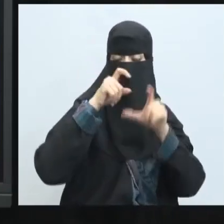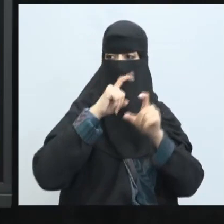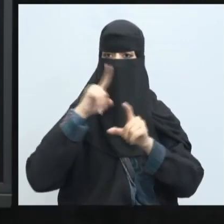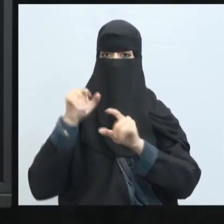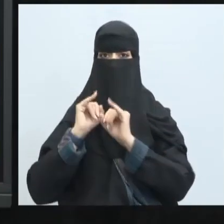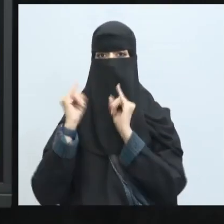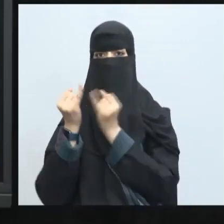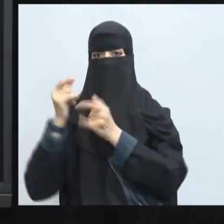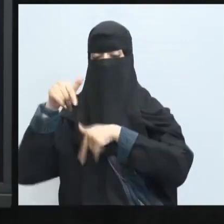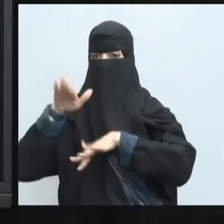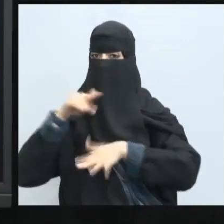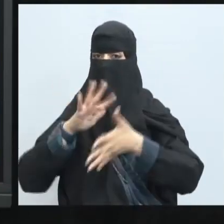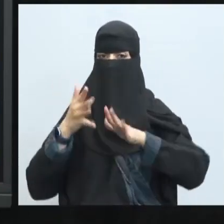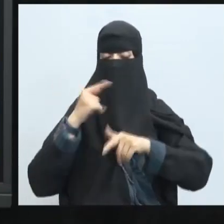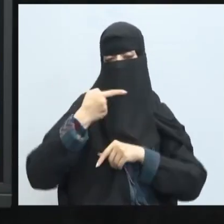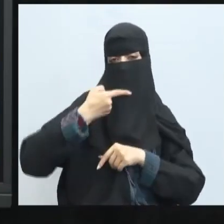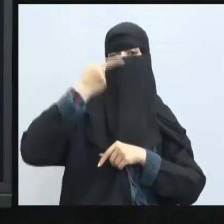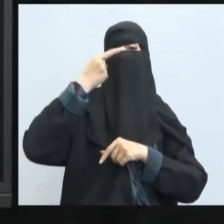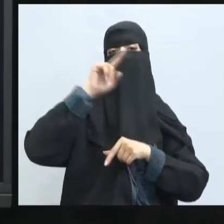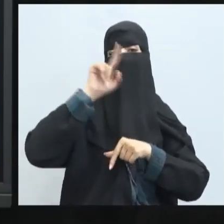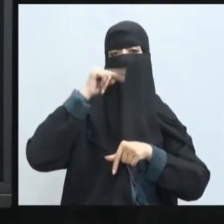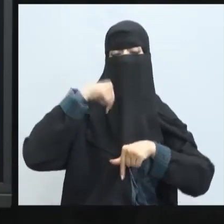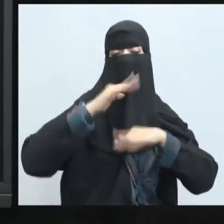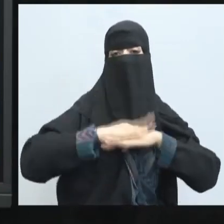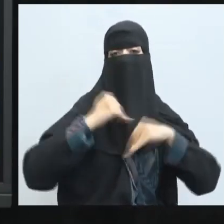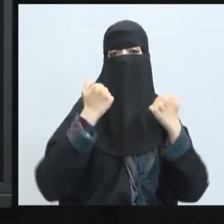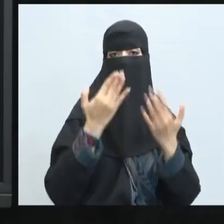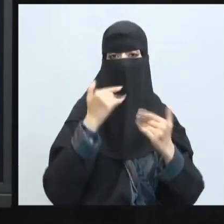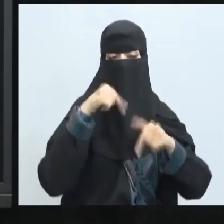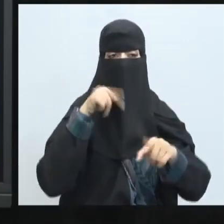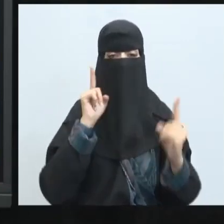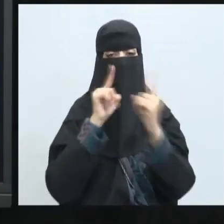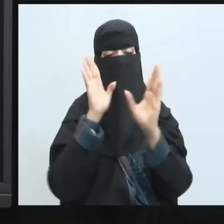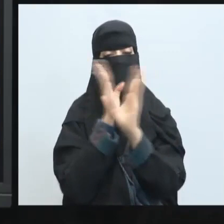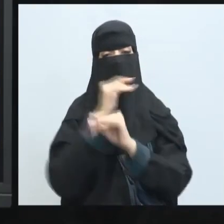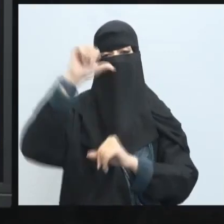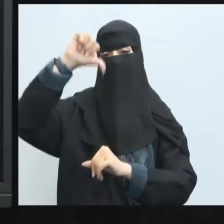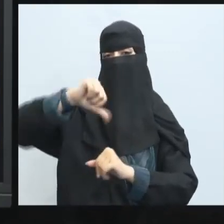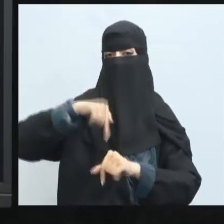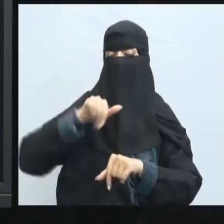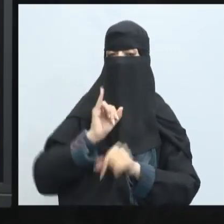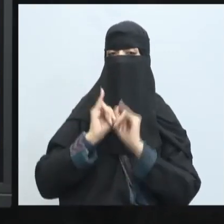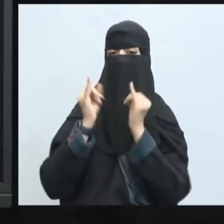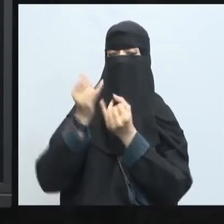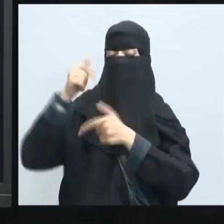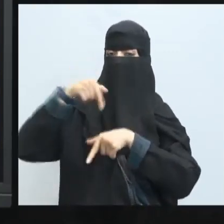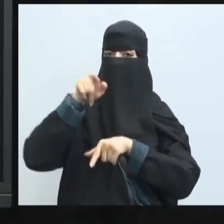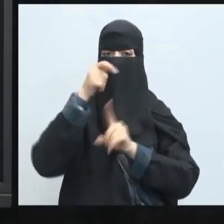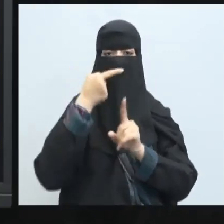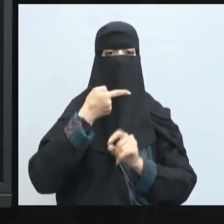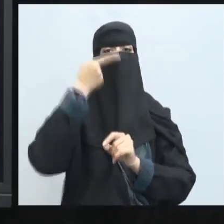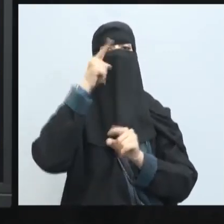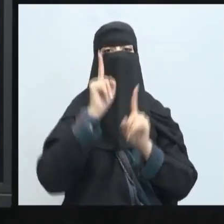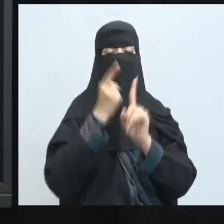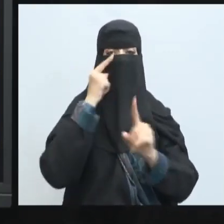المنظمه حينما يكون هنالك تكبر او عدم احترام بالتالي سيعكس صوره سلبيه عن المنظم لانه هو